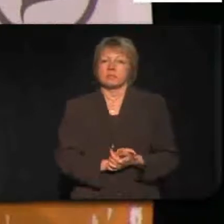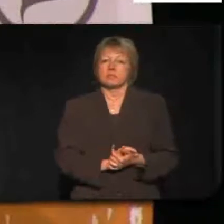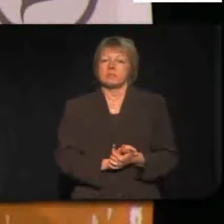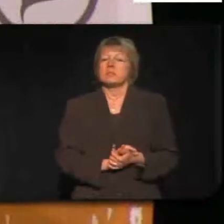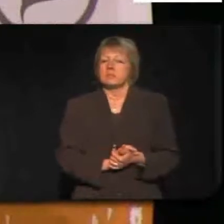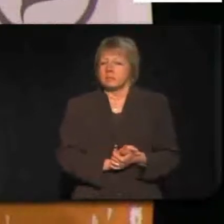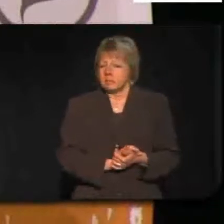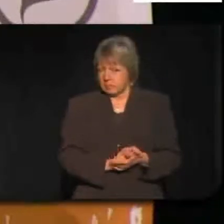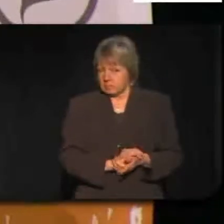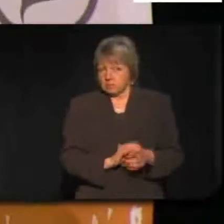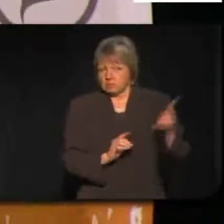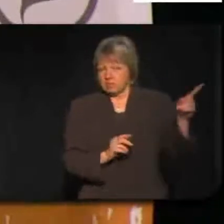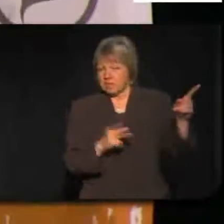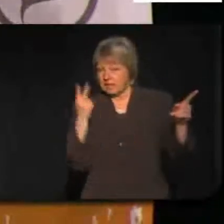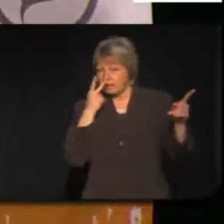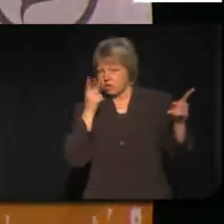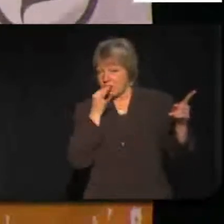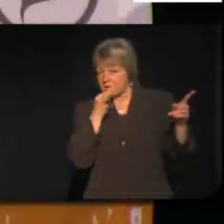Verständnisfrage